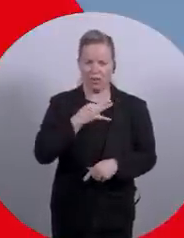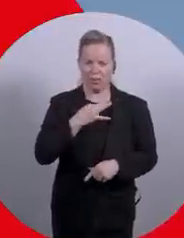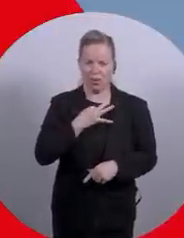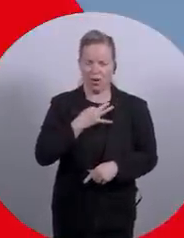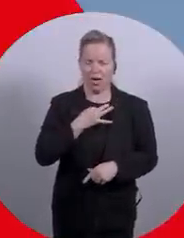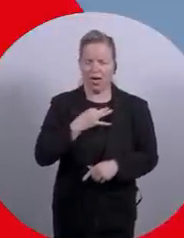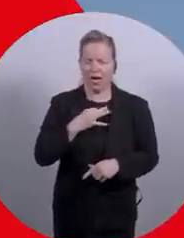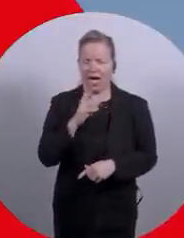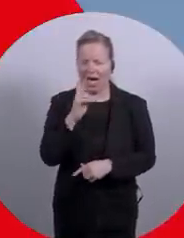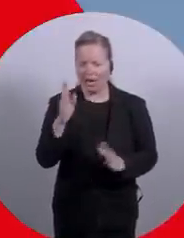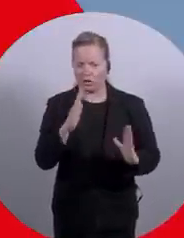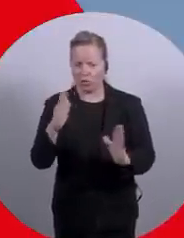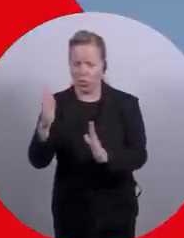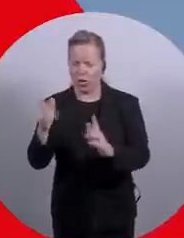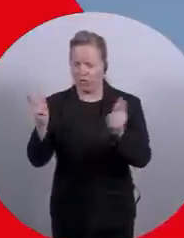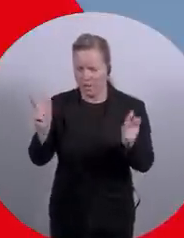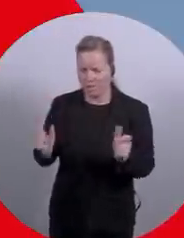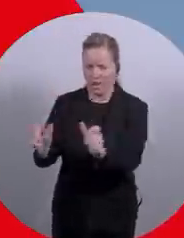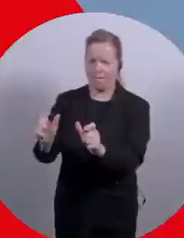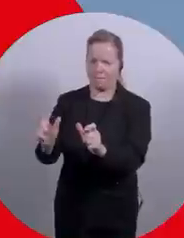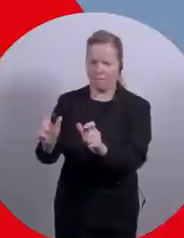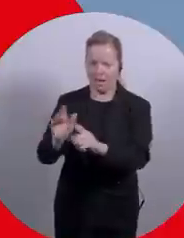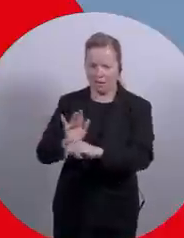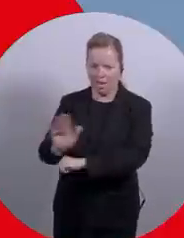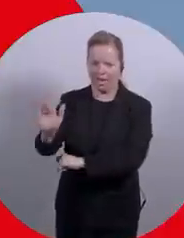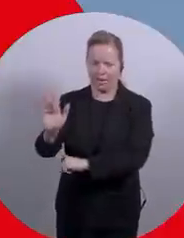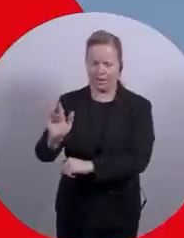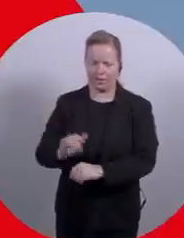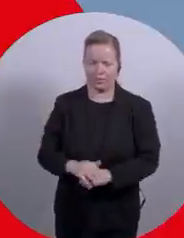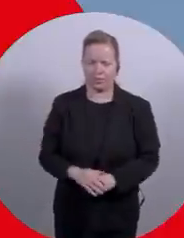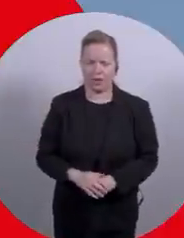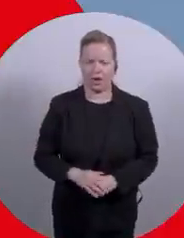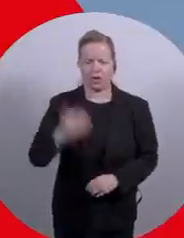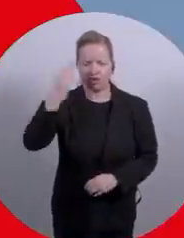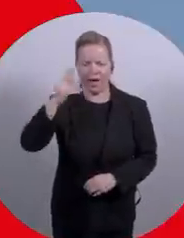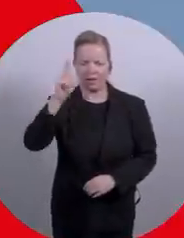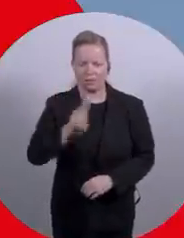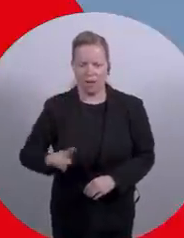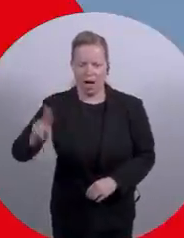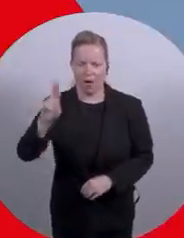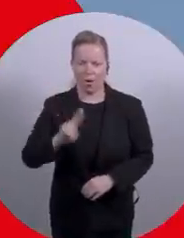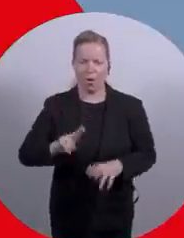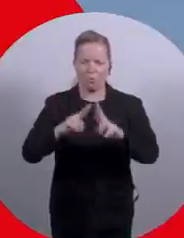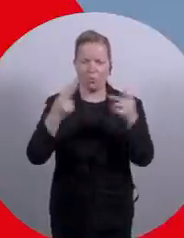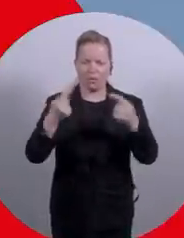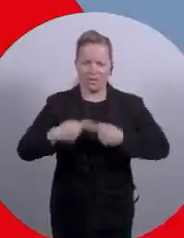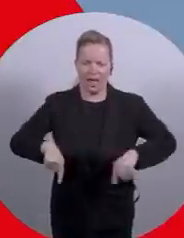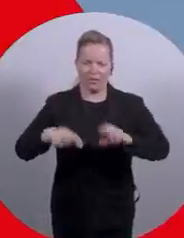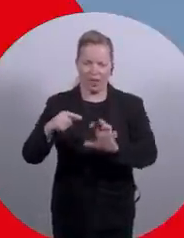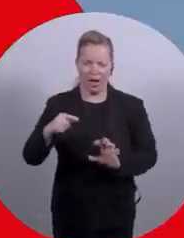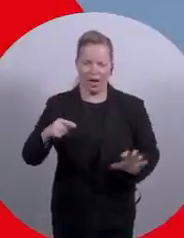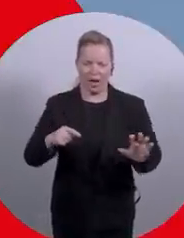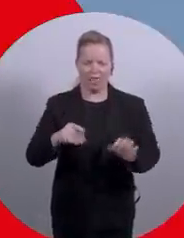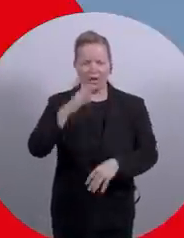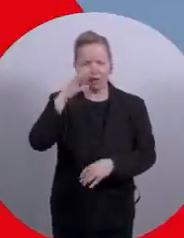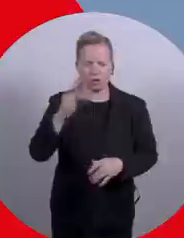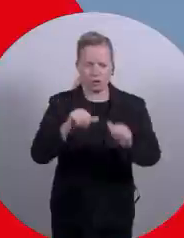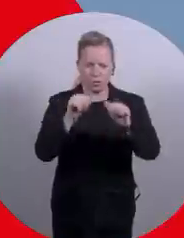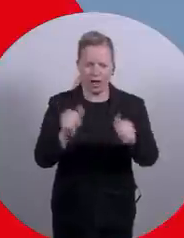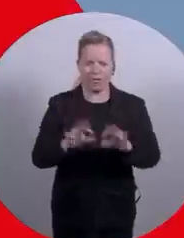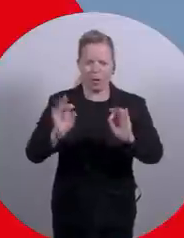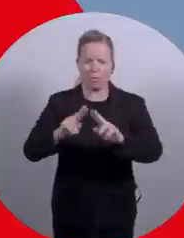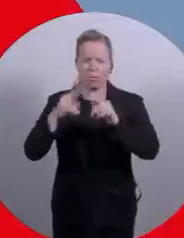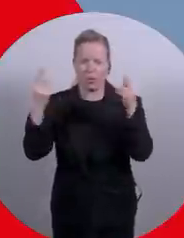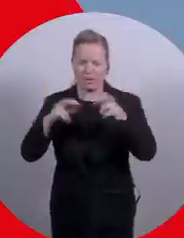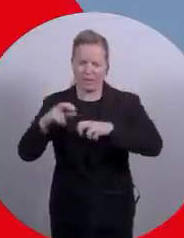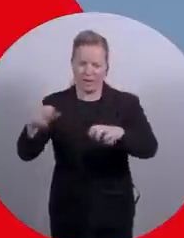vorherrschenden Rechtsruck einsetzt das schwarz-blau in den Ländern ein Versuchsmodell für die Bundesregierung wird darf